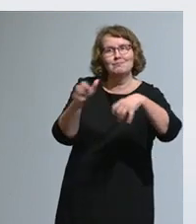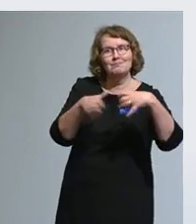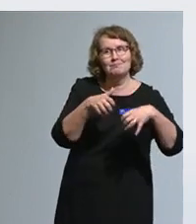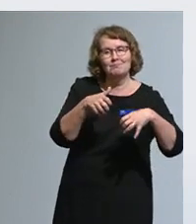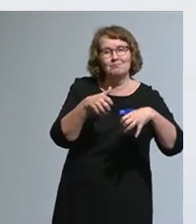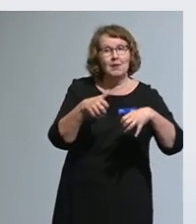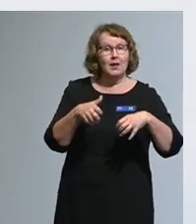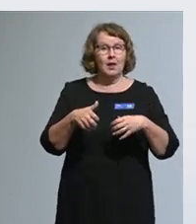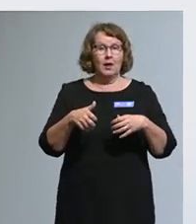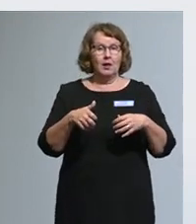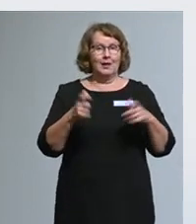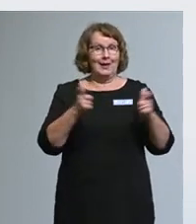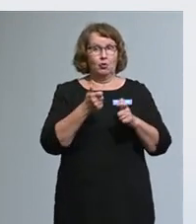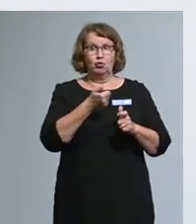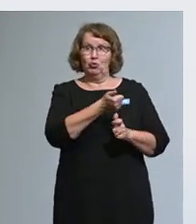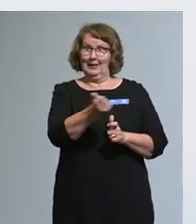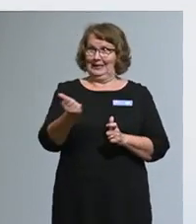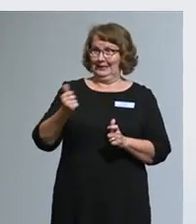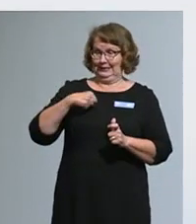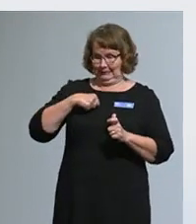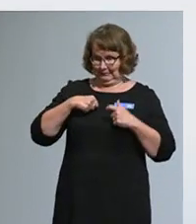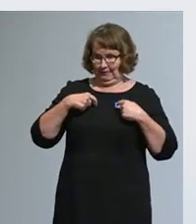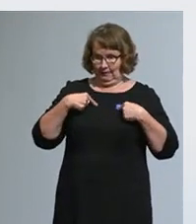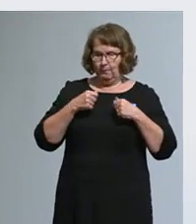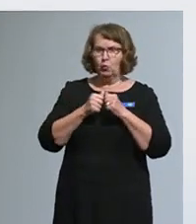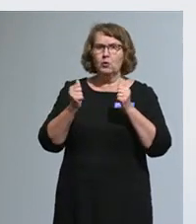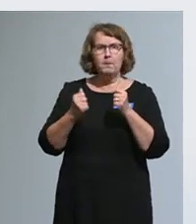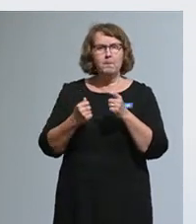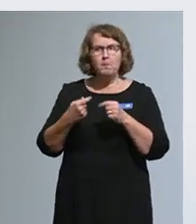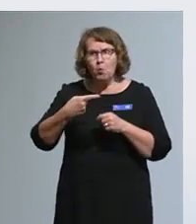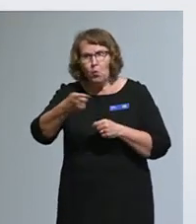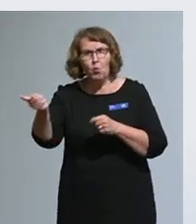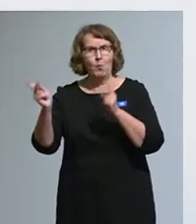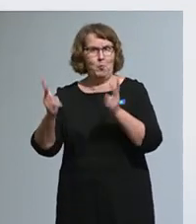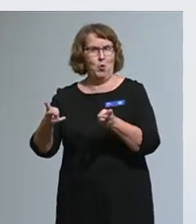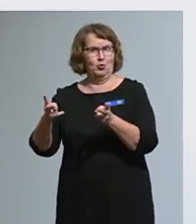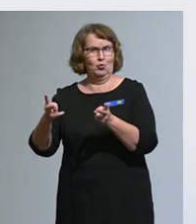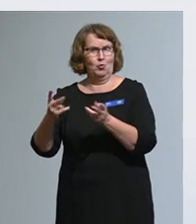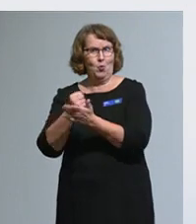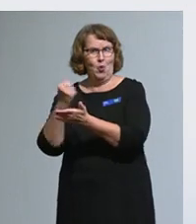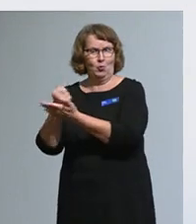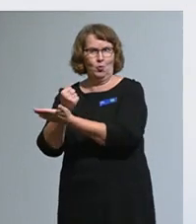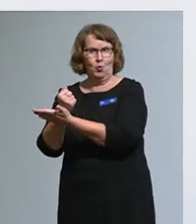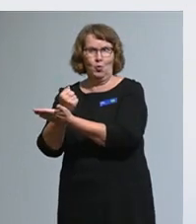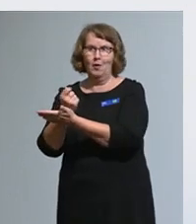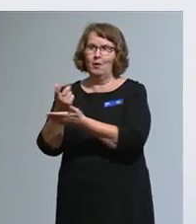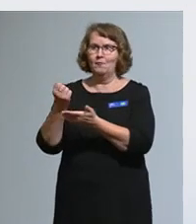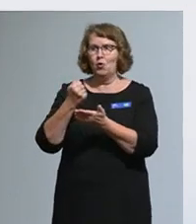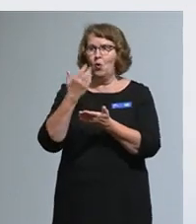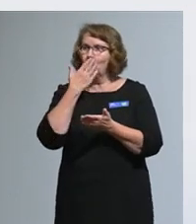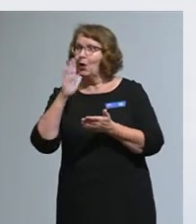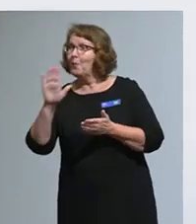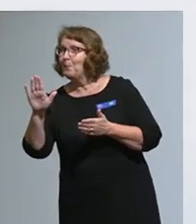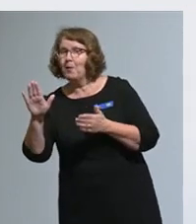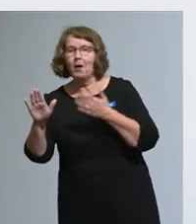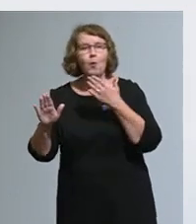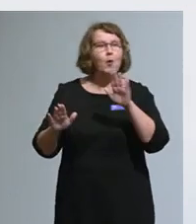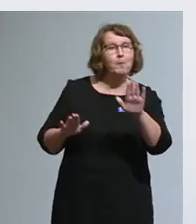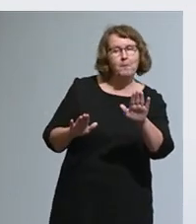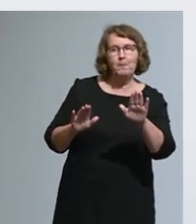itse, mutta myöskin monet muut, voi hyötyä siitä, että toiset pystyy lukemaan niitä. Ja tämä on niin kuin